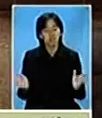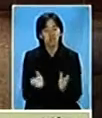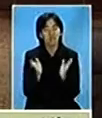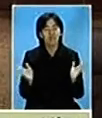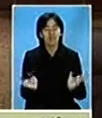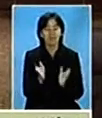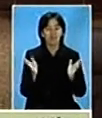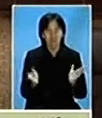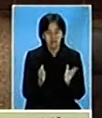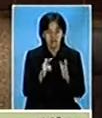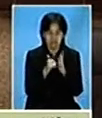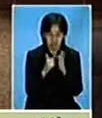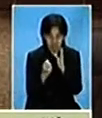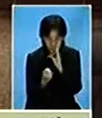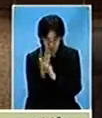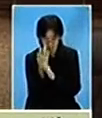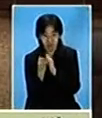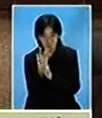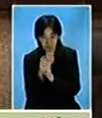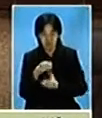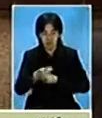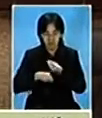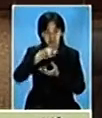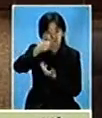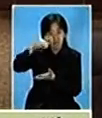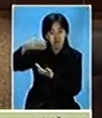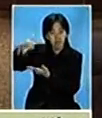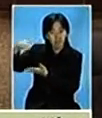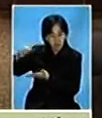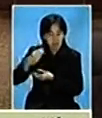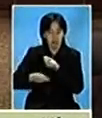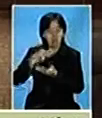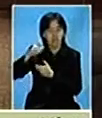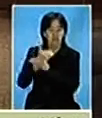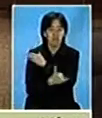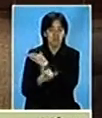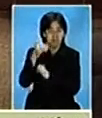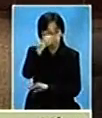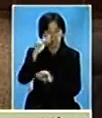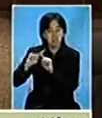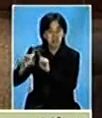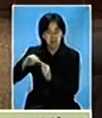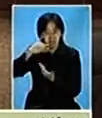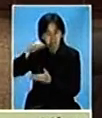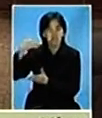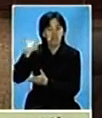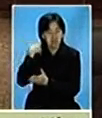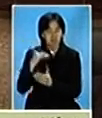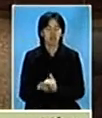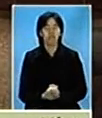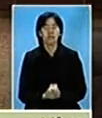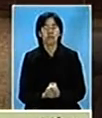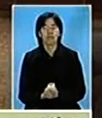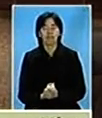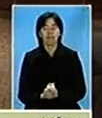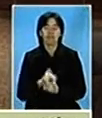การผลิตยาสมุนไพรซึ่งเป็นสินค้าขาออกของประเทศได้แล้วนานาประเทศก็ทำมากนะครับ